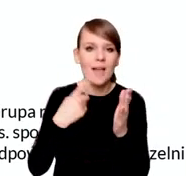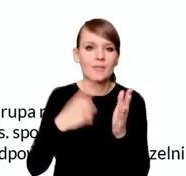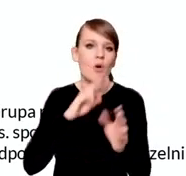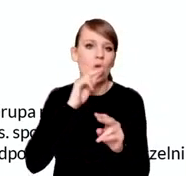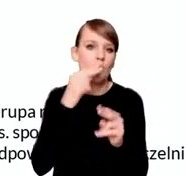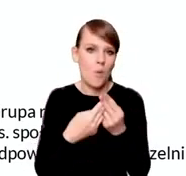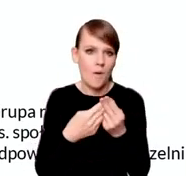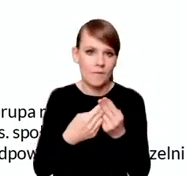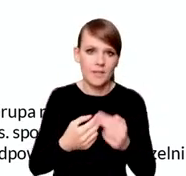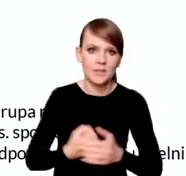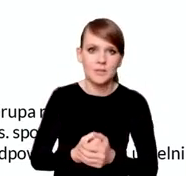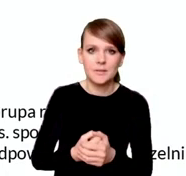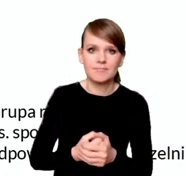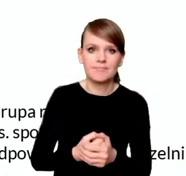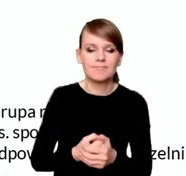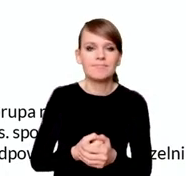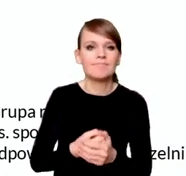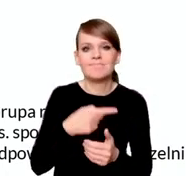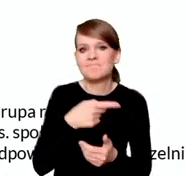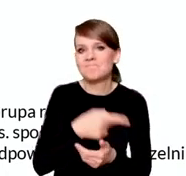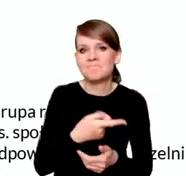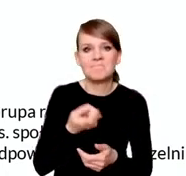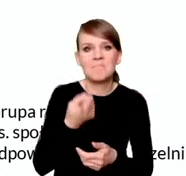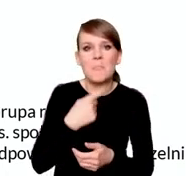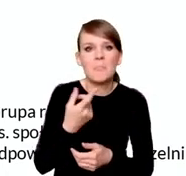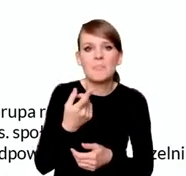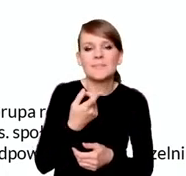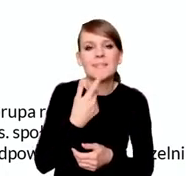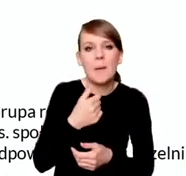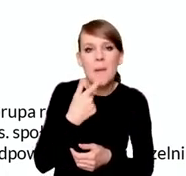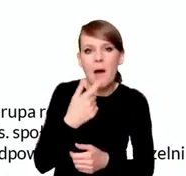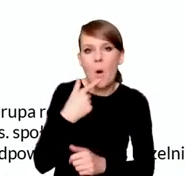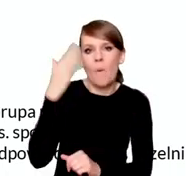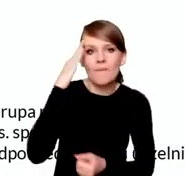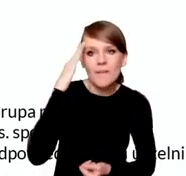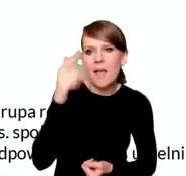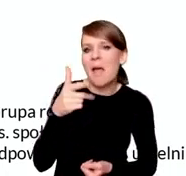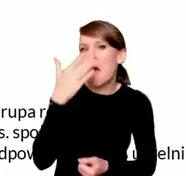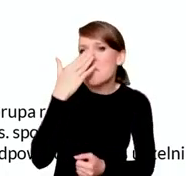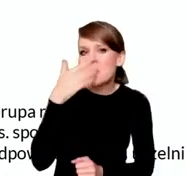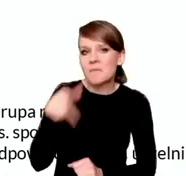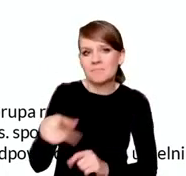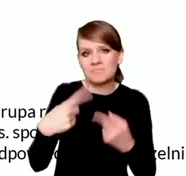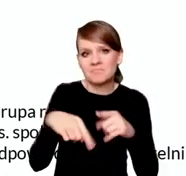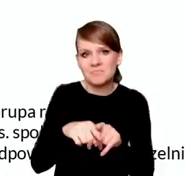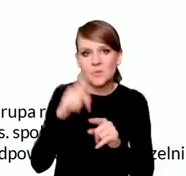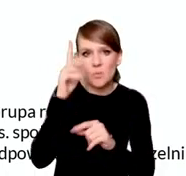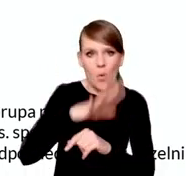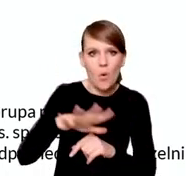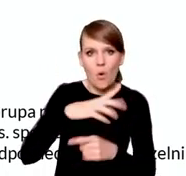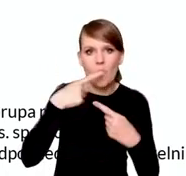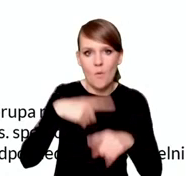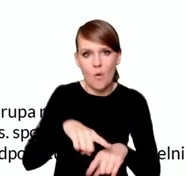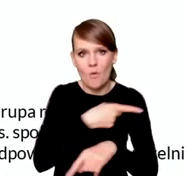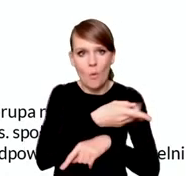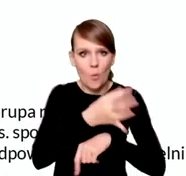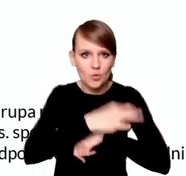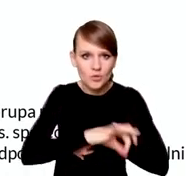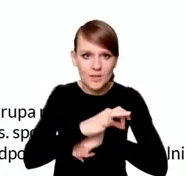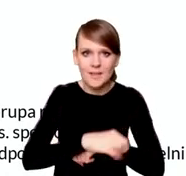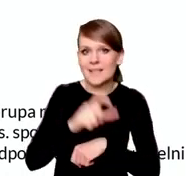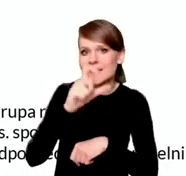były niewystarczająca wiedza na temat zastosowania społecznej odpowiedzialności uczelni czy w ogóle